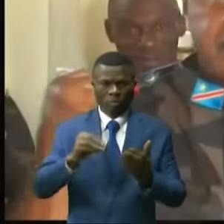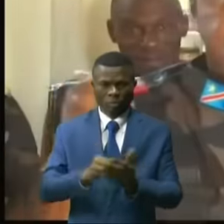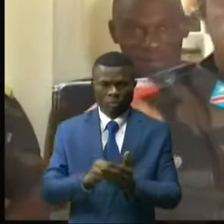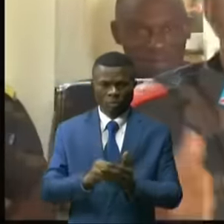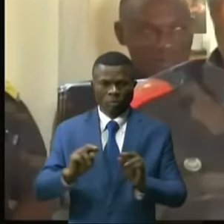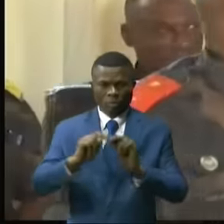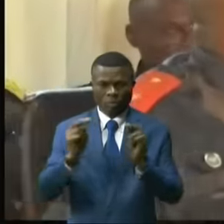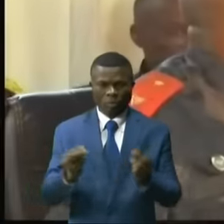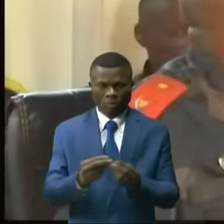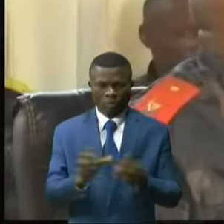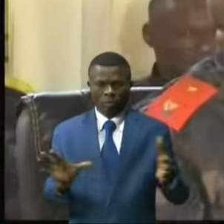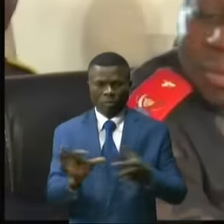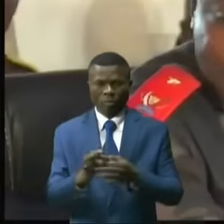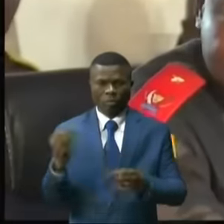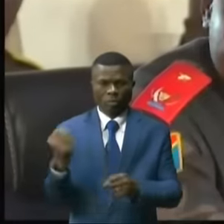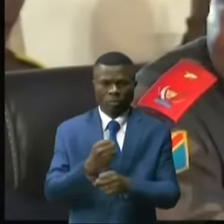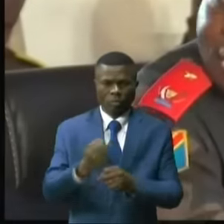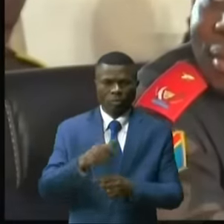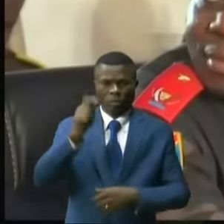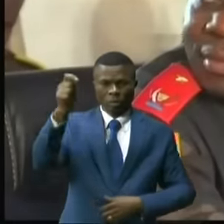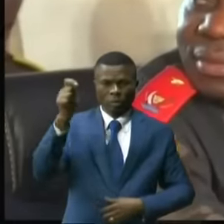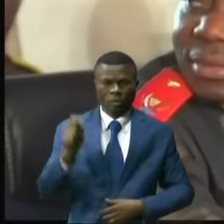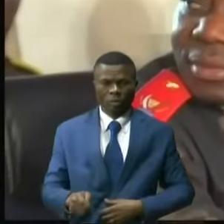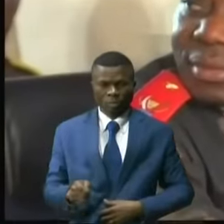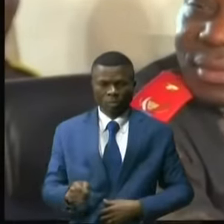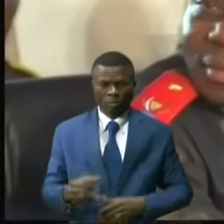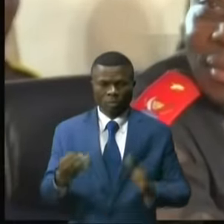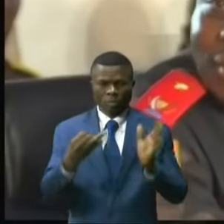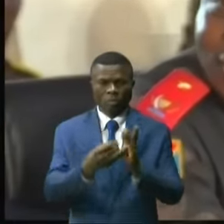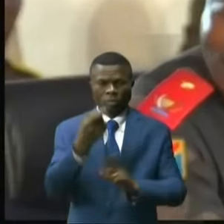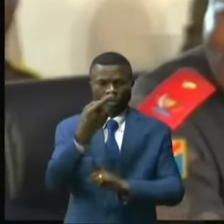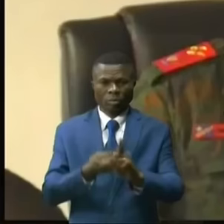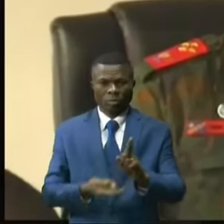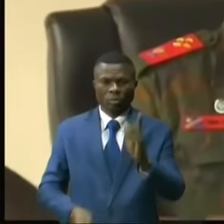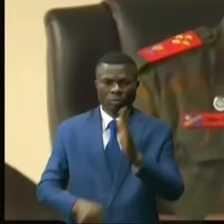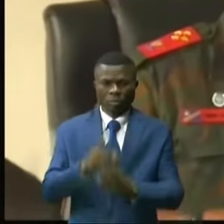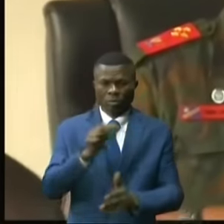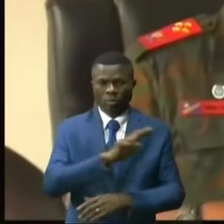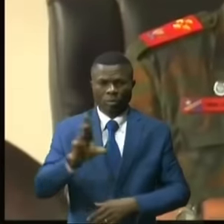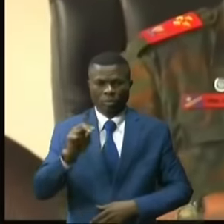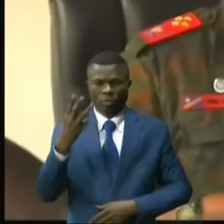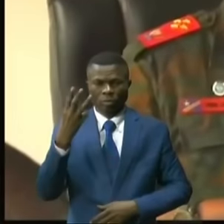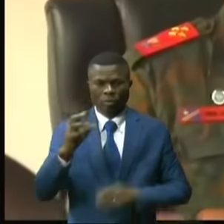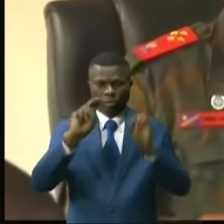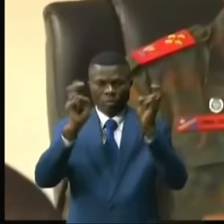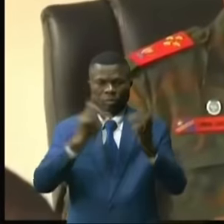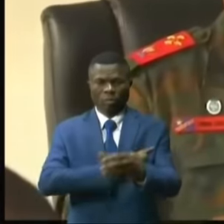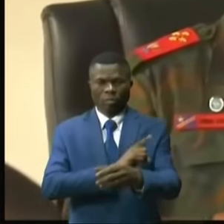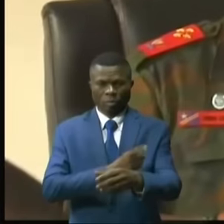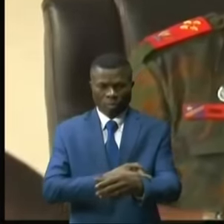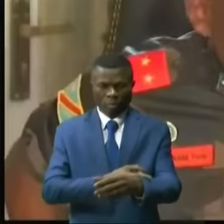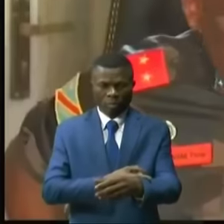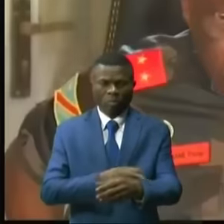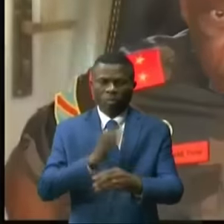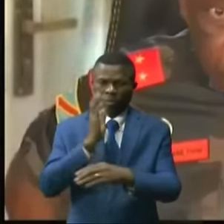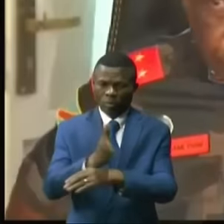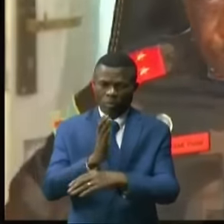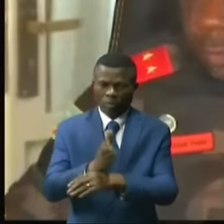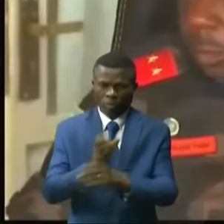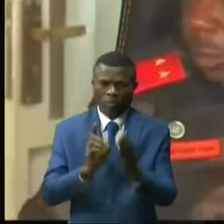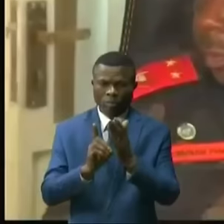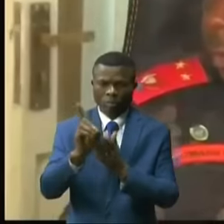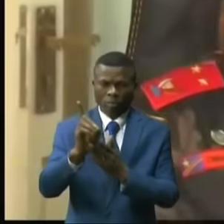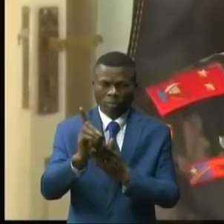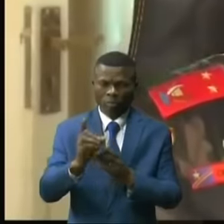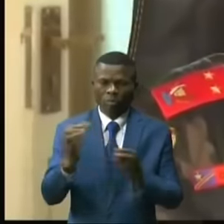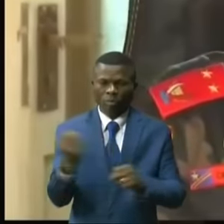coordination conjointe des opérations militaires ce 7 novembre 2023 à Goma réarmément moral booster